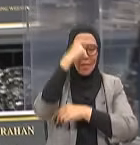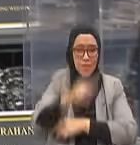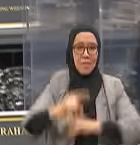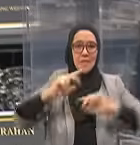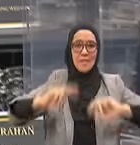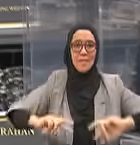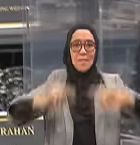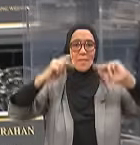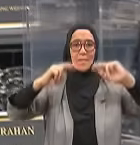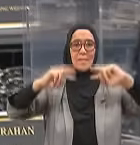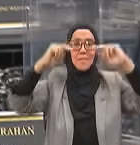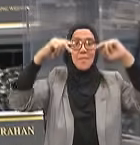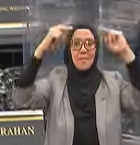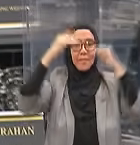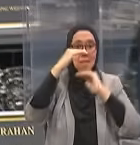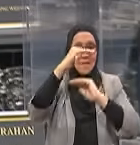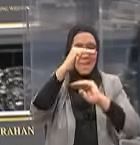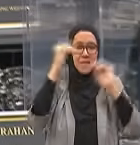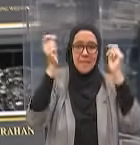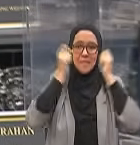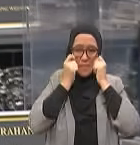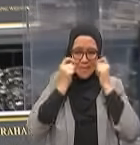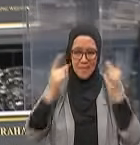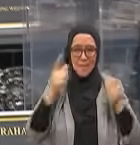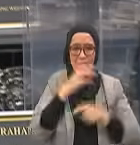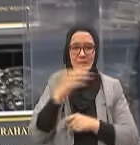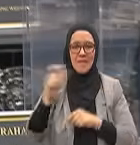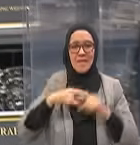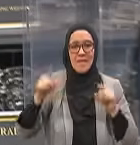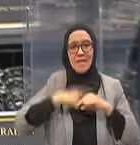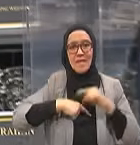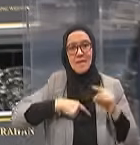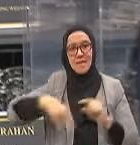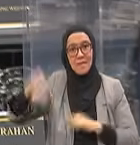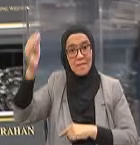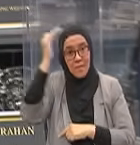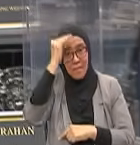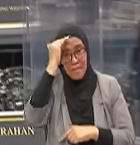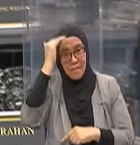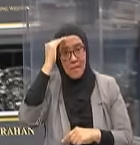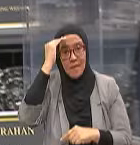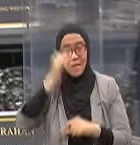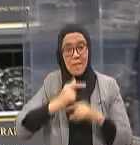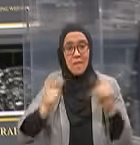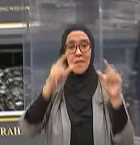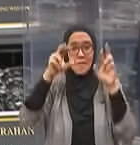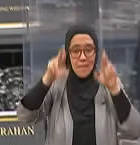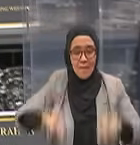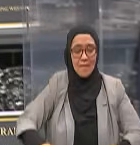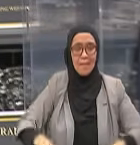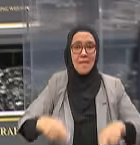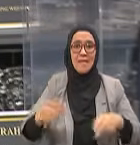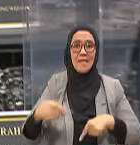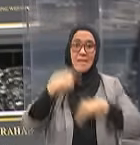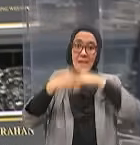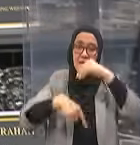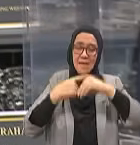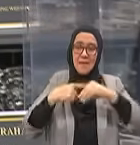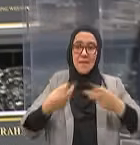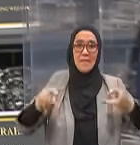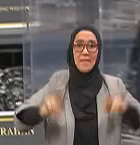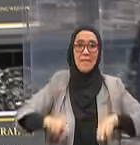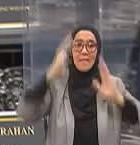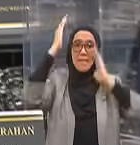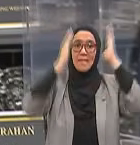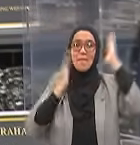meningkatkan tahap kesadaran dan pengetahuan rakyat mengenai perjanjian Malaysia 1963 bukan